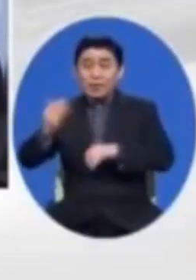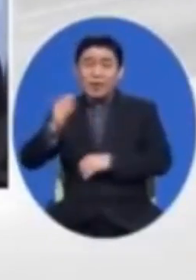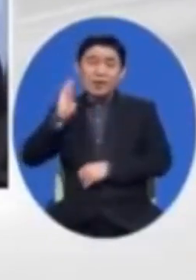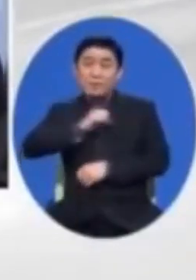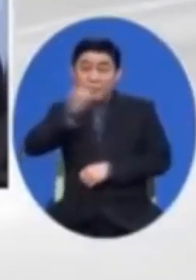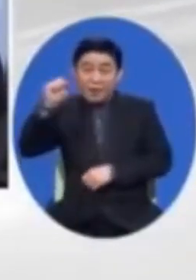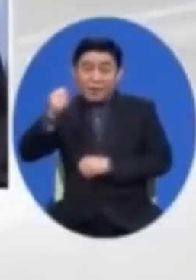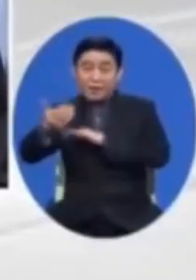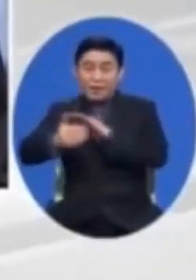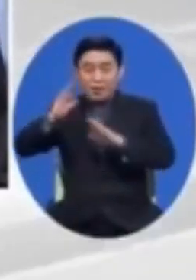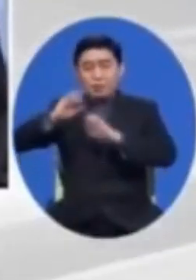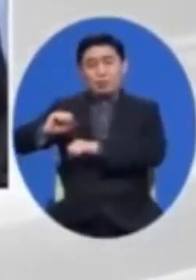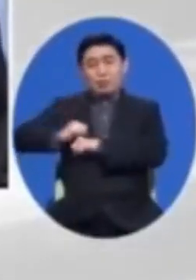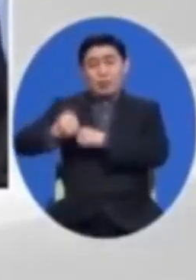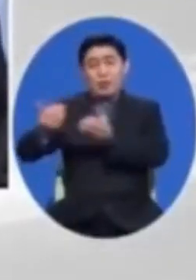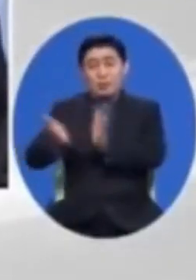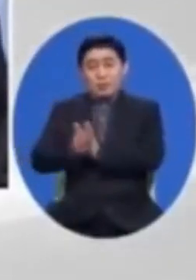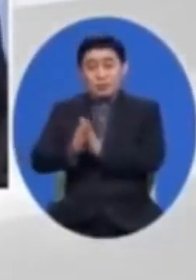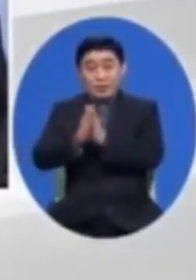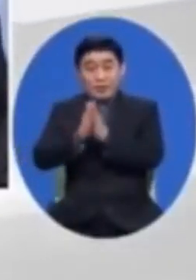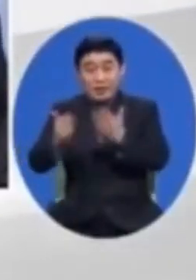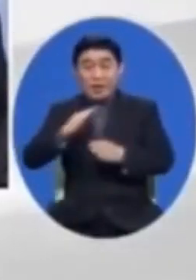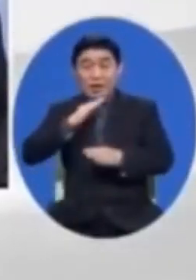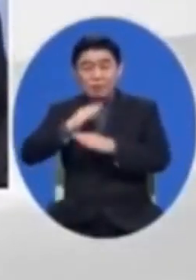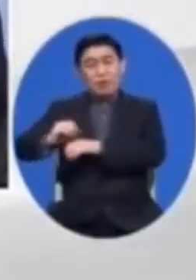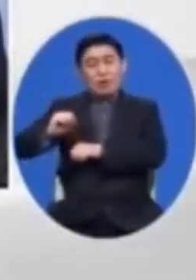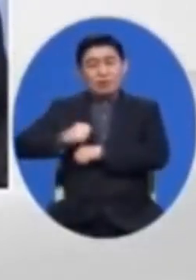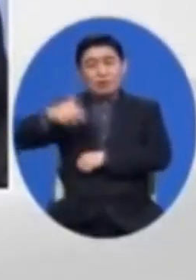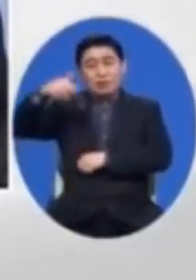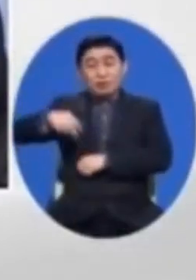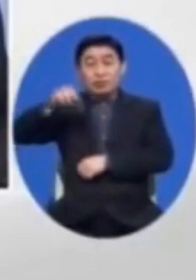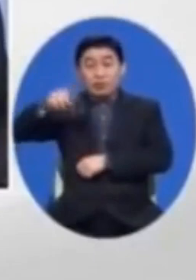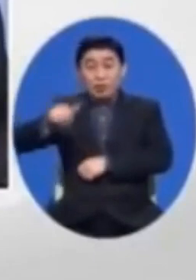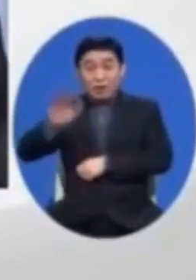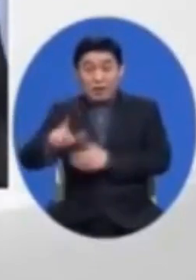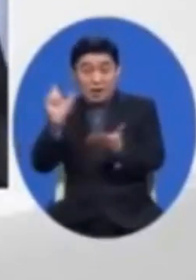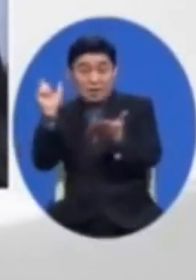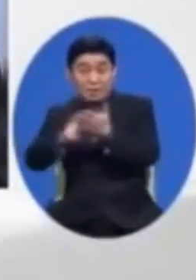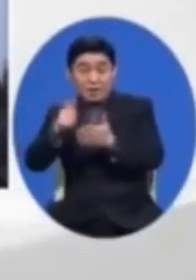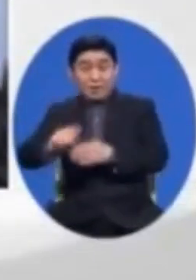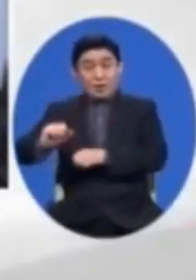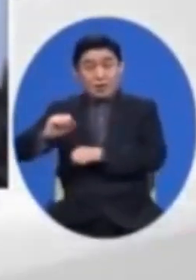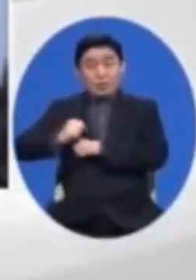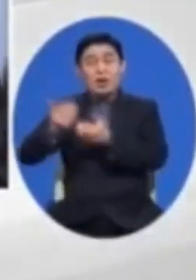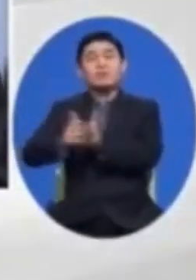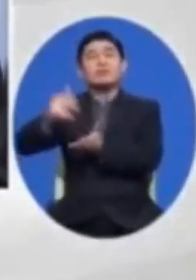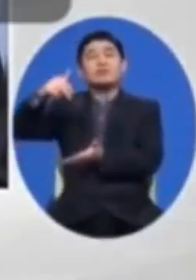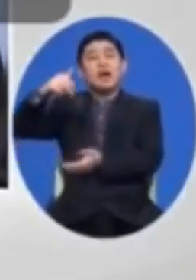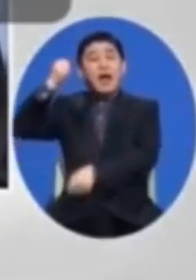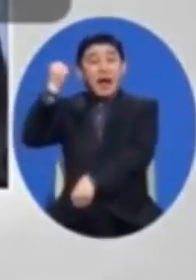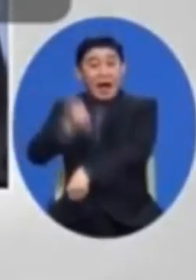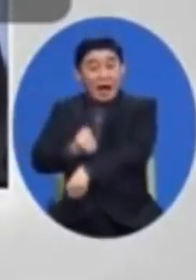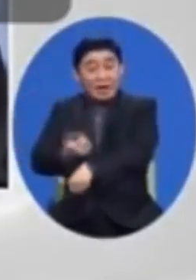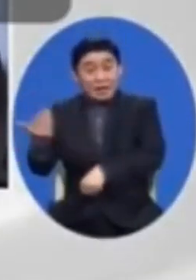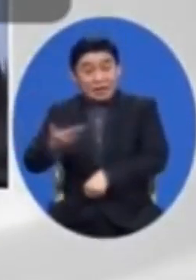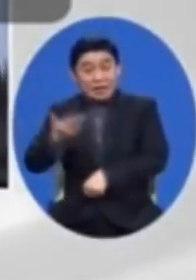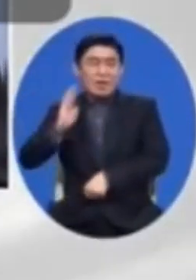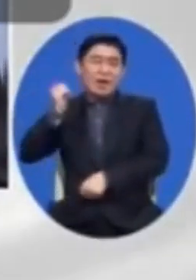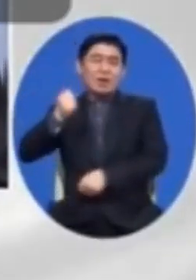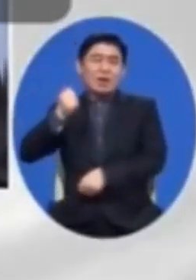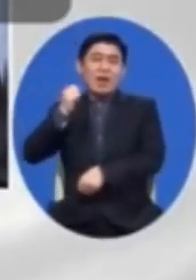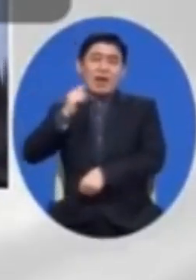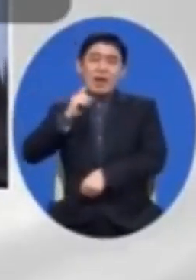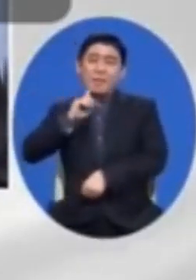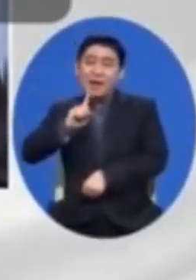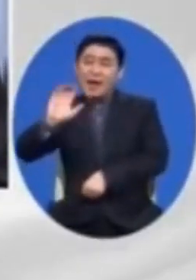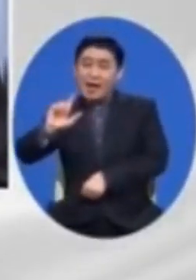전에 우리나라 대한민국 국방부 국방백서에 북한군은 우리 주적이다 이래 나오는데. 국방부로서는 할 일이죠. 그러나 대통령이 할